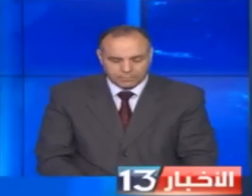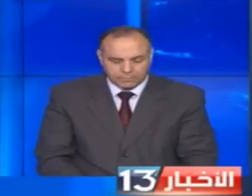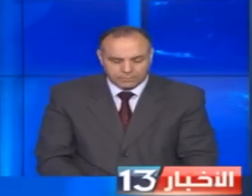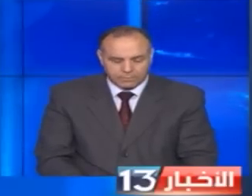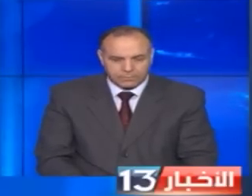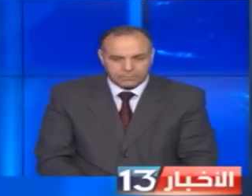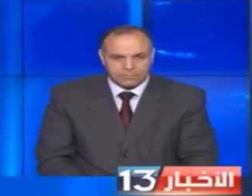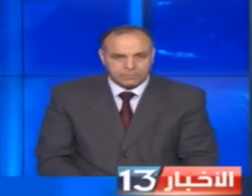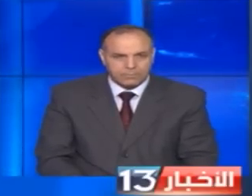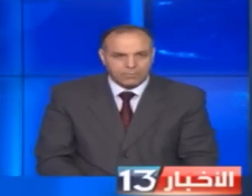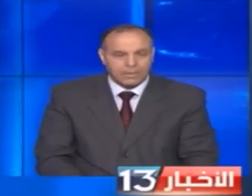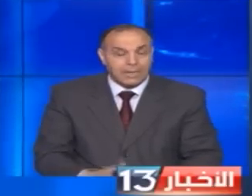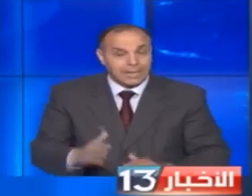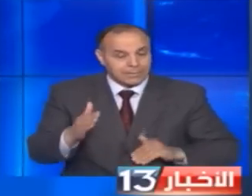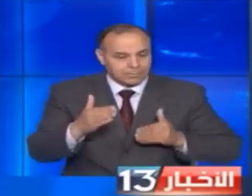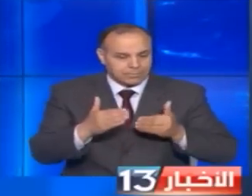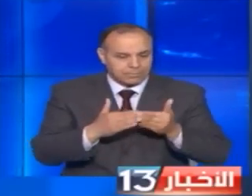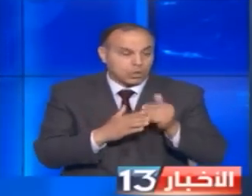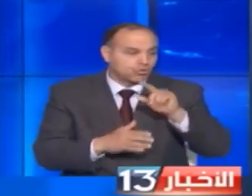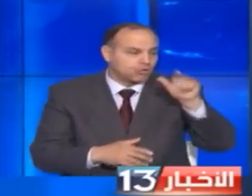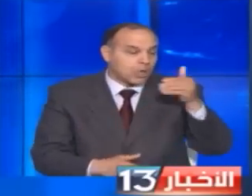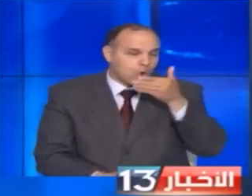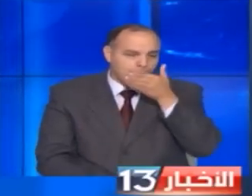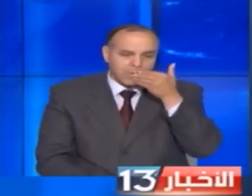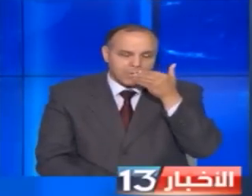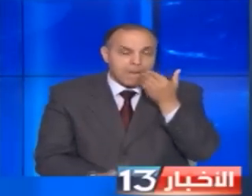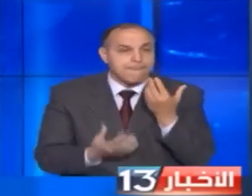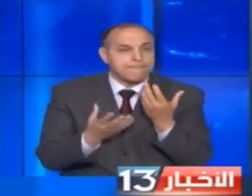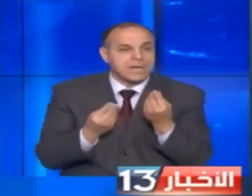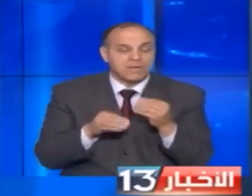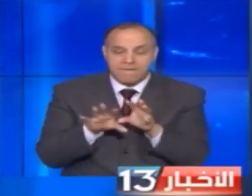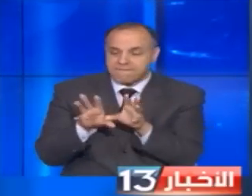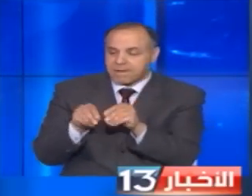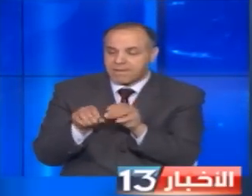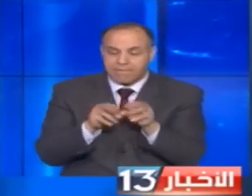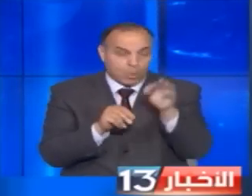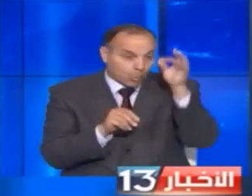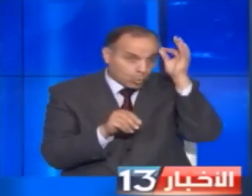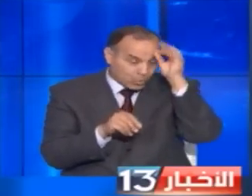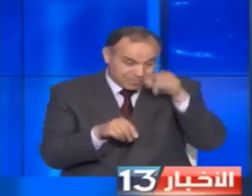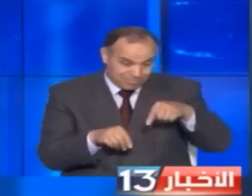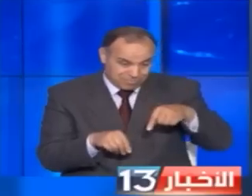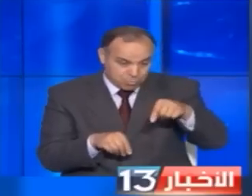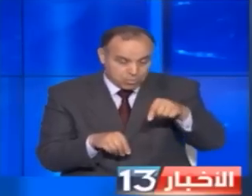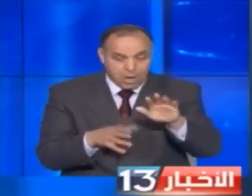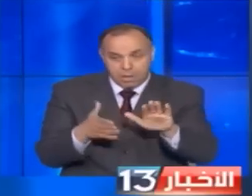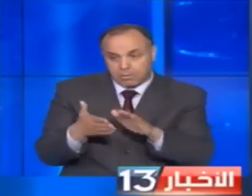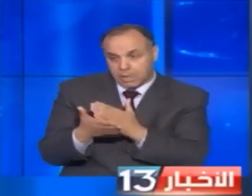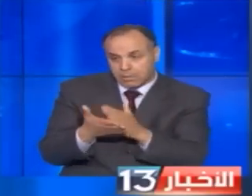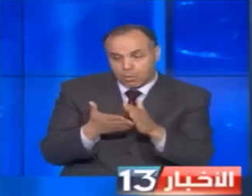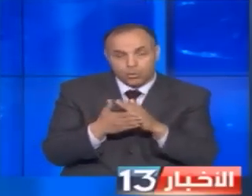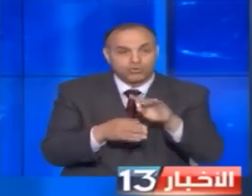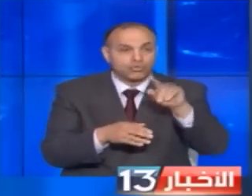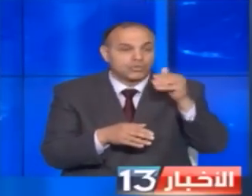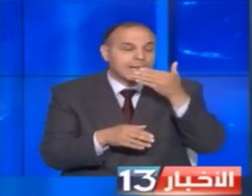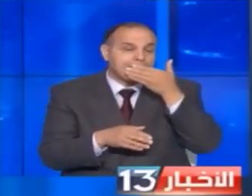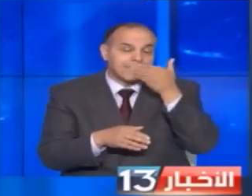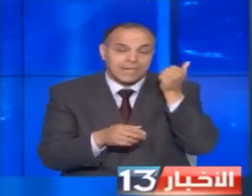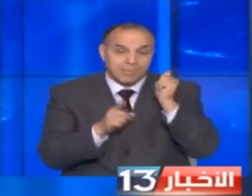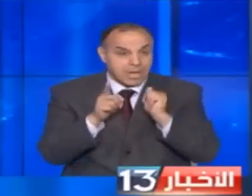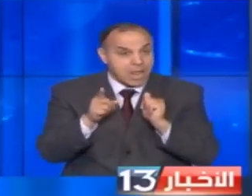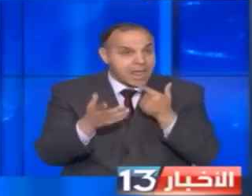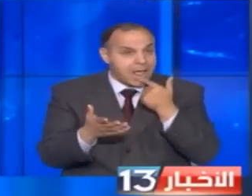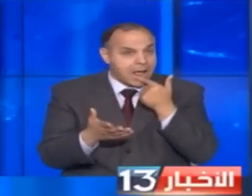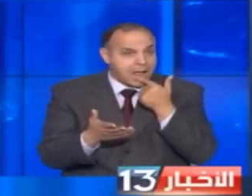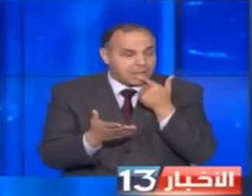مع اقتراب شهر رمضان تكثف العائلات التونسيه هذه الايام استعداداتها للشهر الكريم من